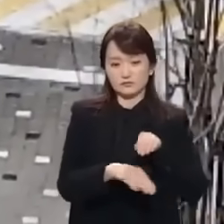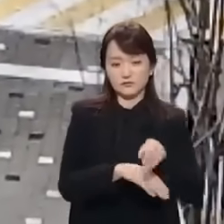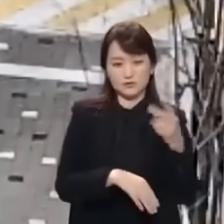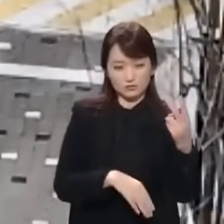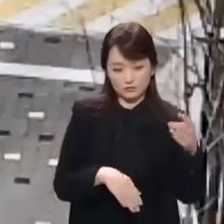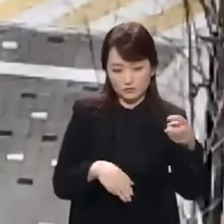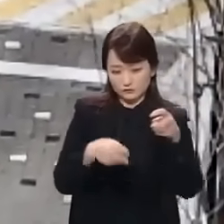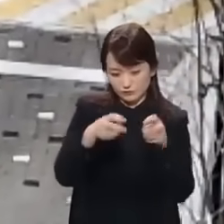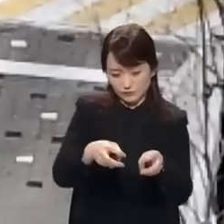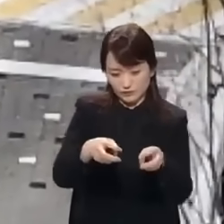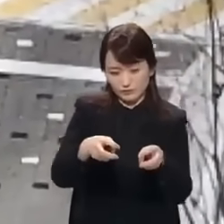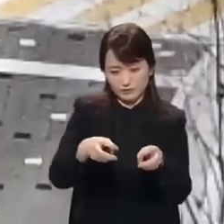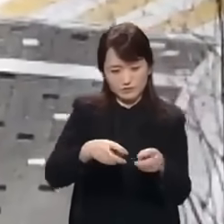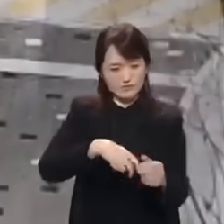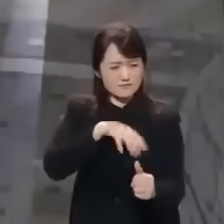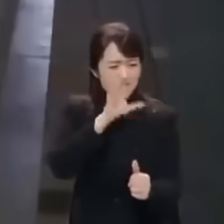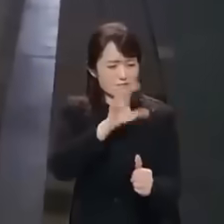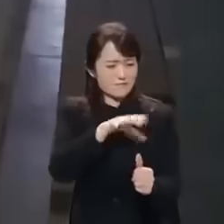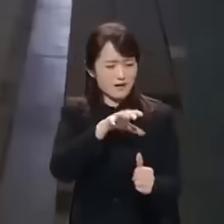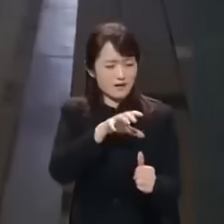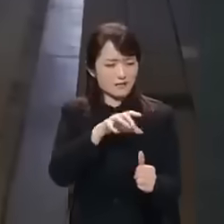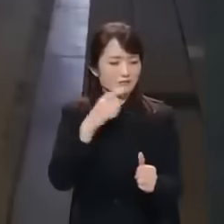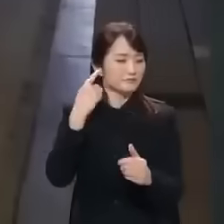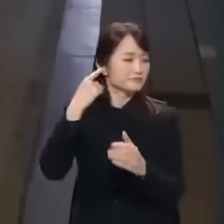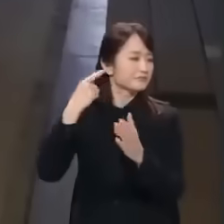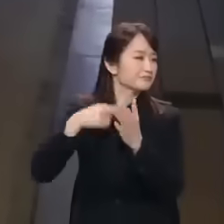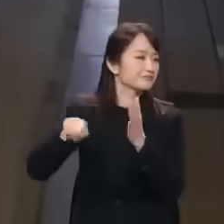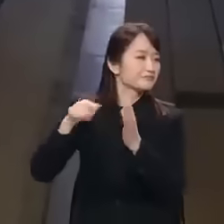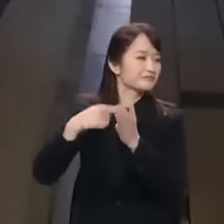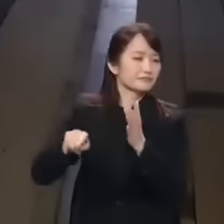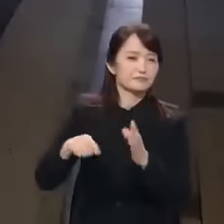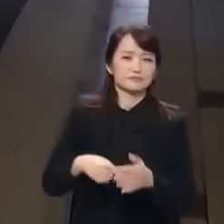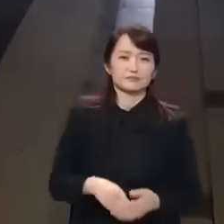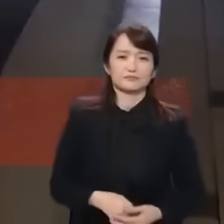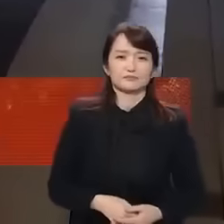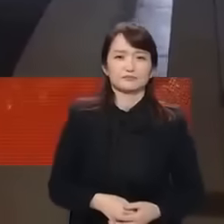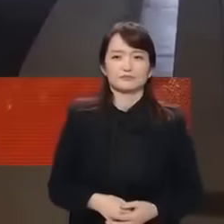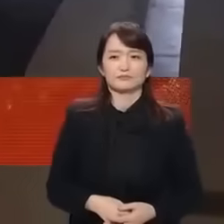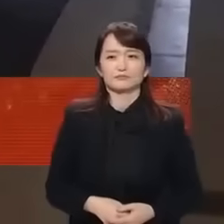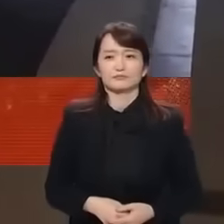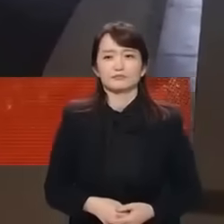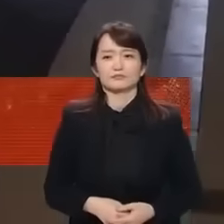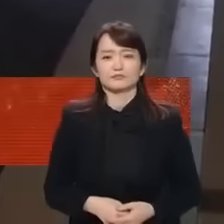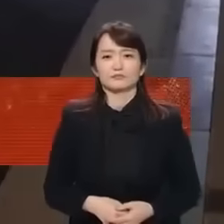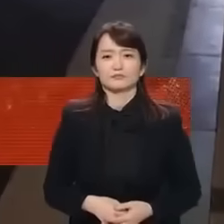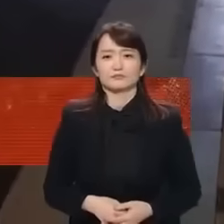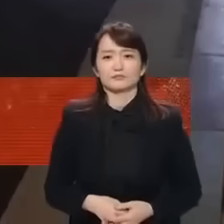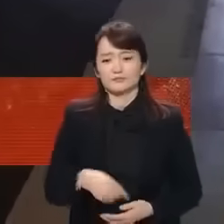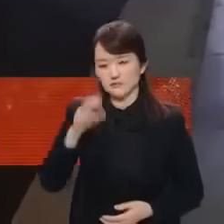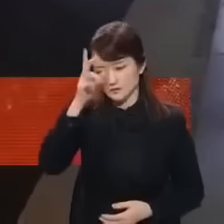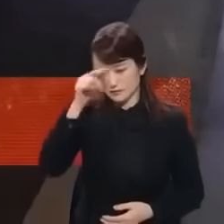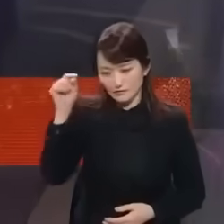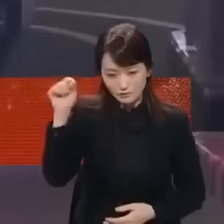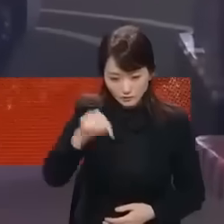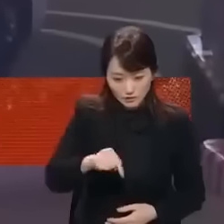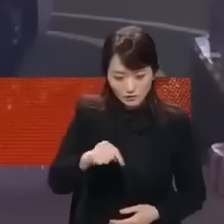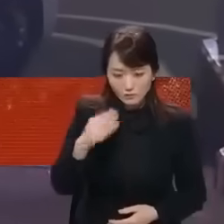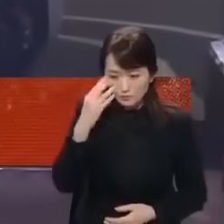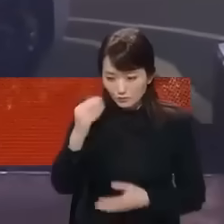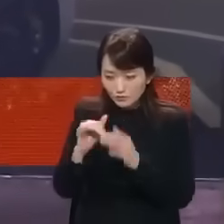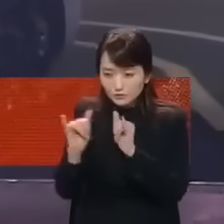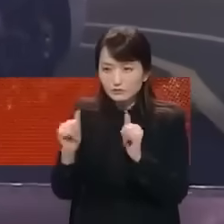아무리 주변에서 뭐라고 해도 이 차주는 들은 척도 안 했다는 그런 제보입니다. 결국 세 번 다 경찰이 출동했고 목격자에